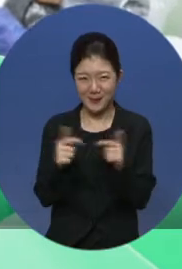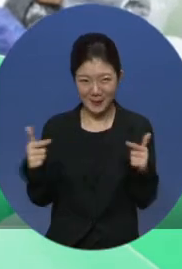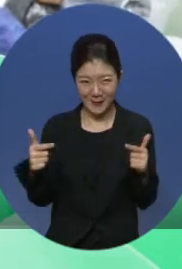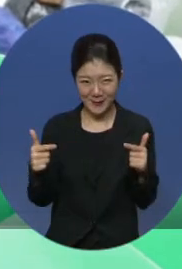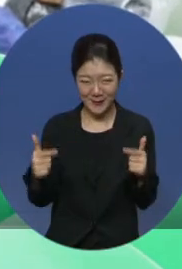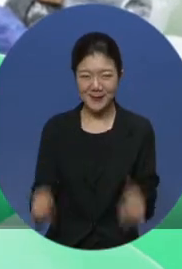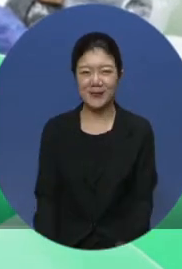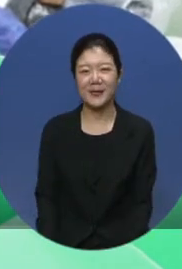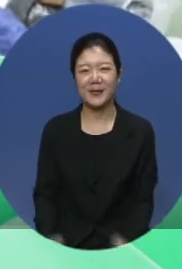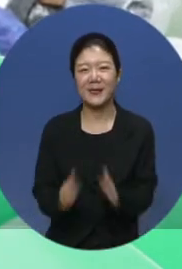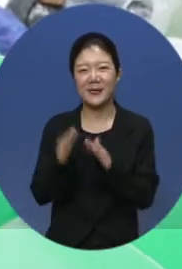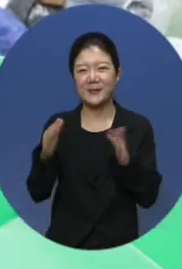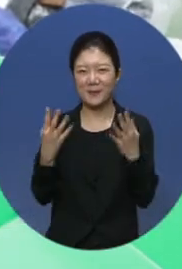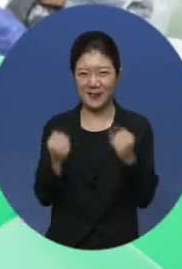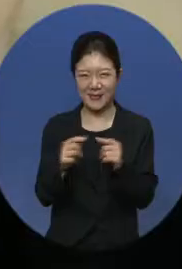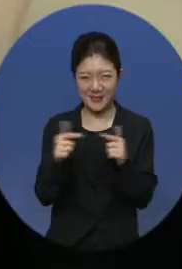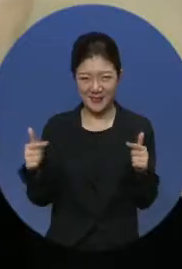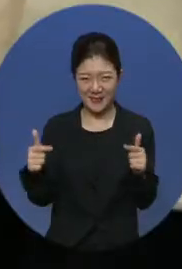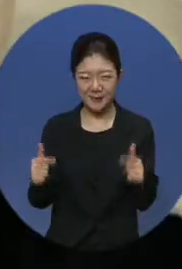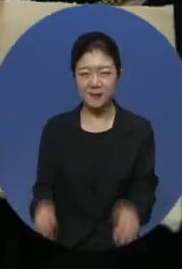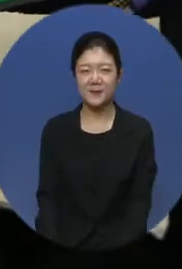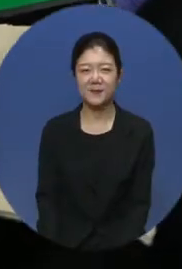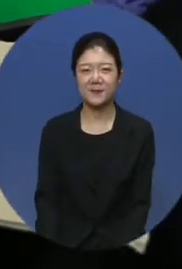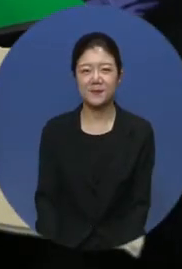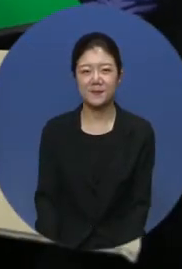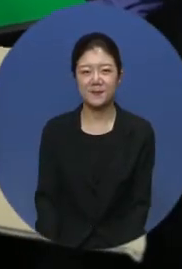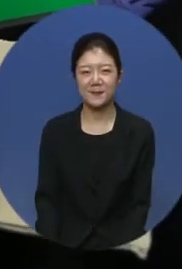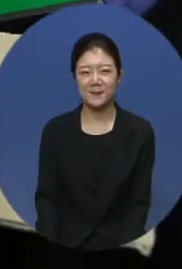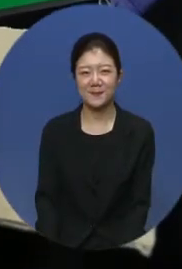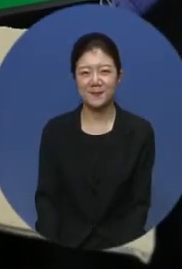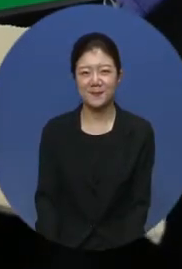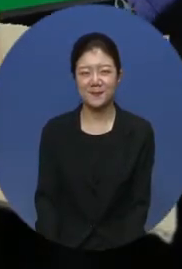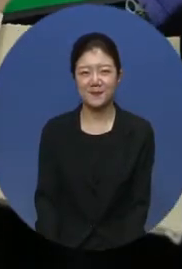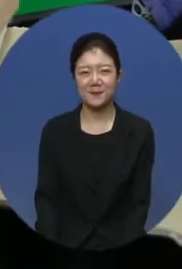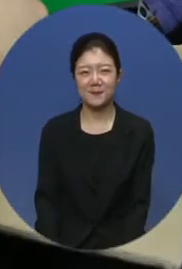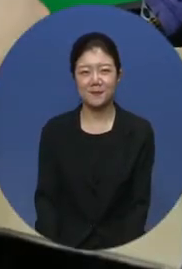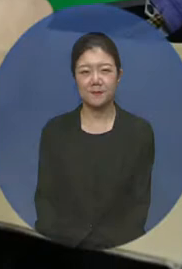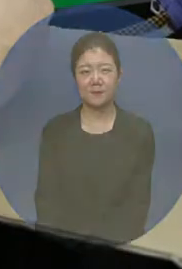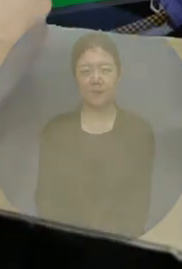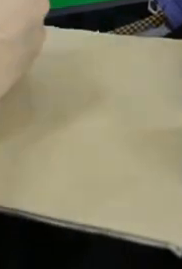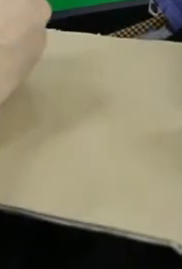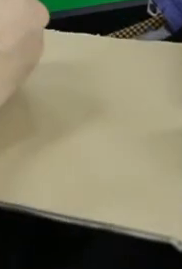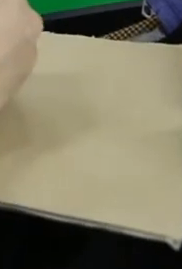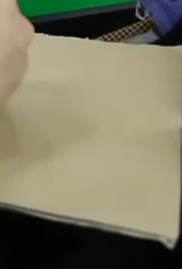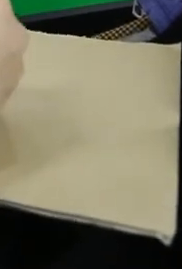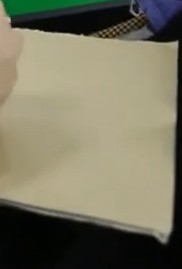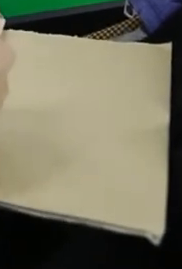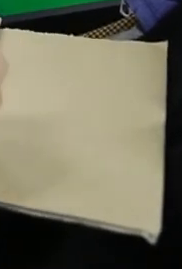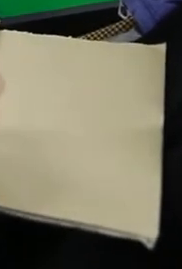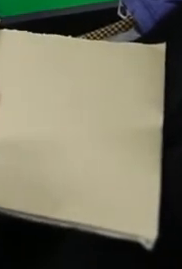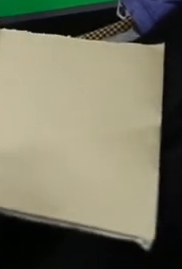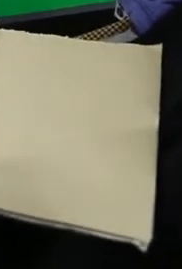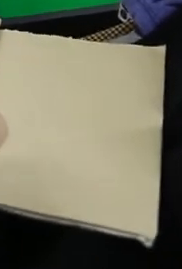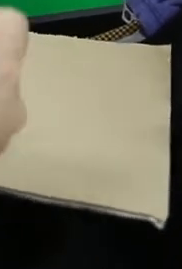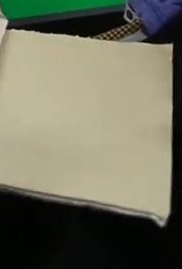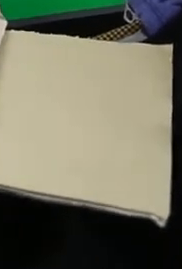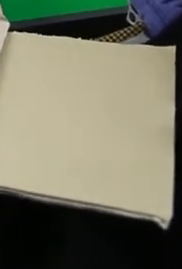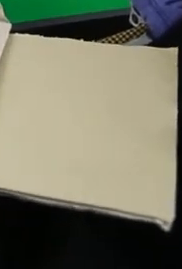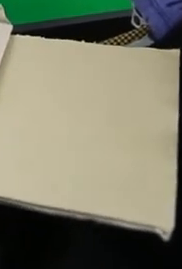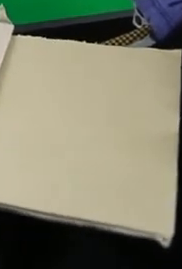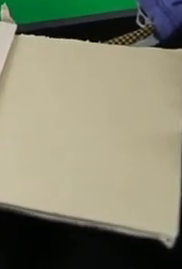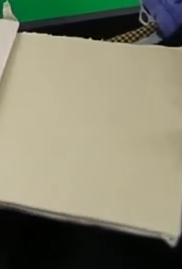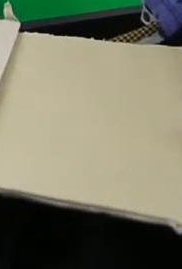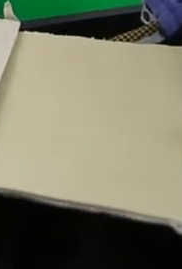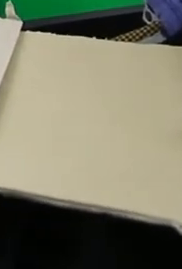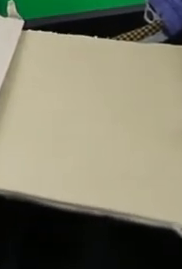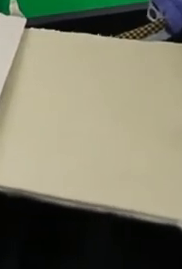이웃이 더 많아졌죠. 그러면 이나 박 팀장님, 대표님 넣어 말아. 대표님